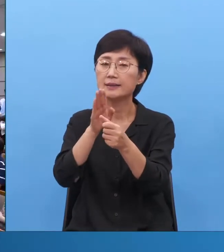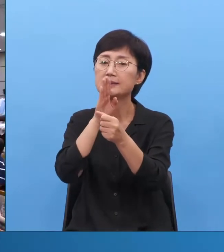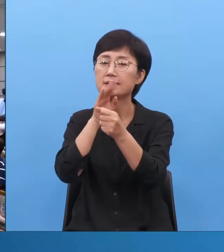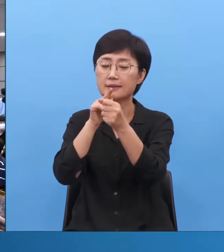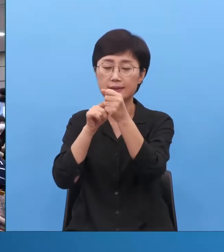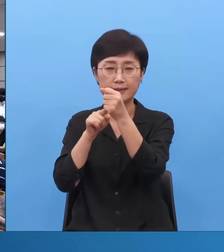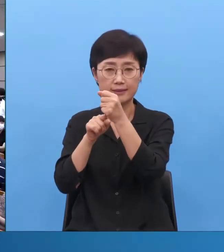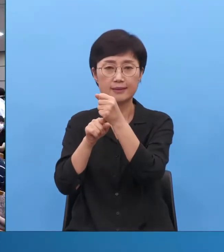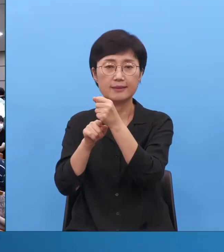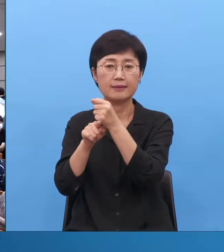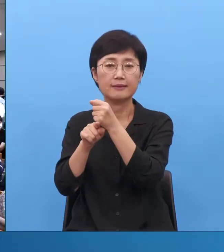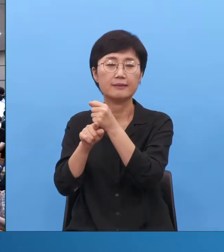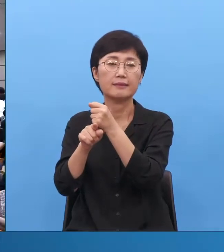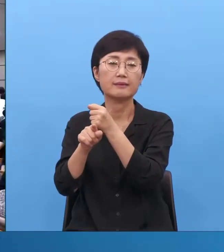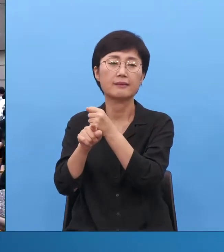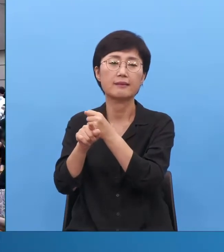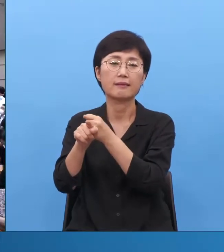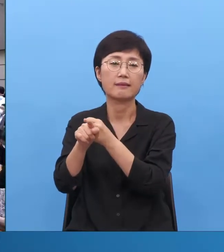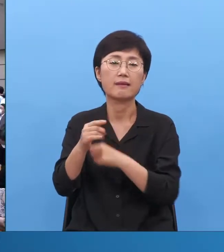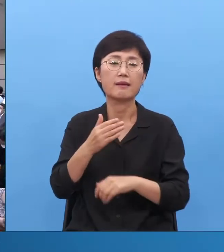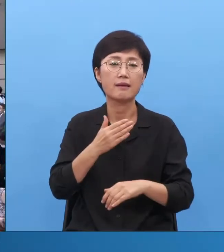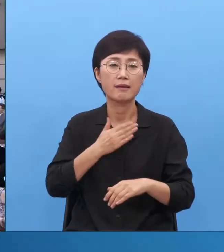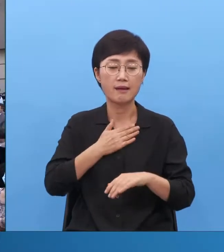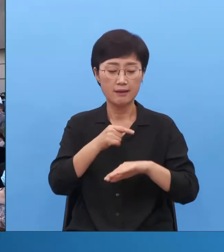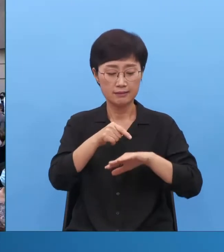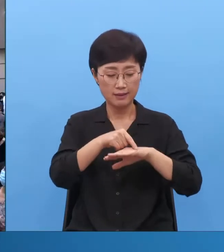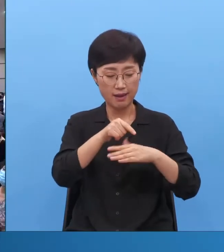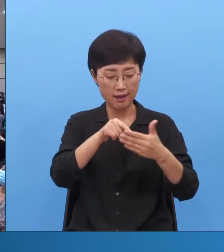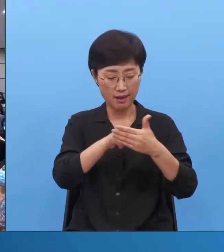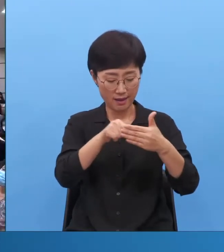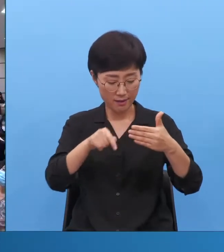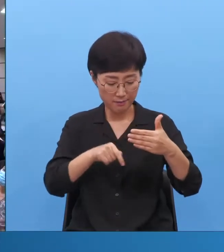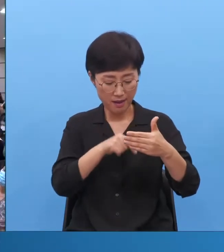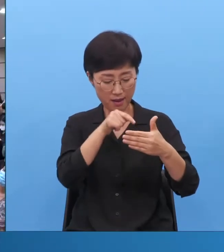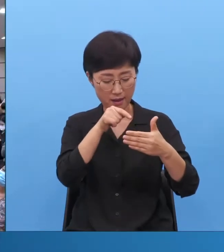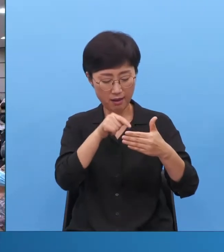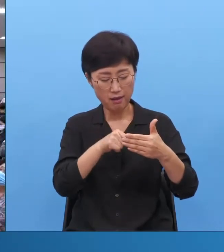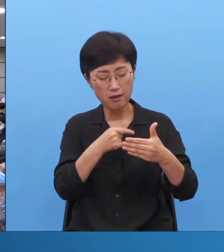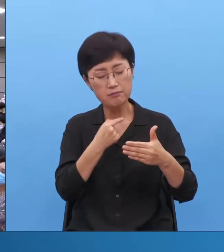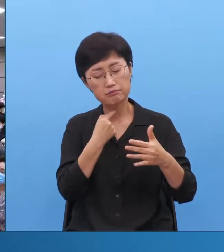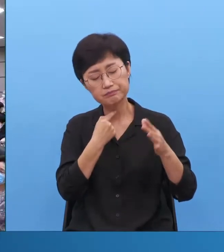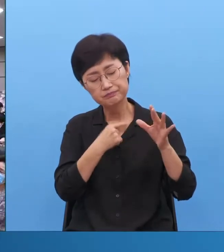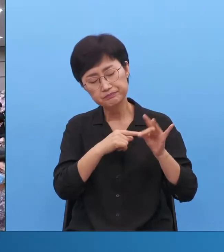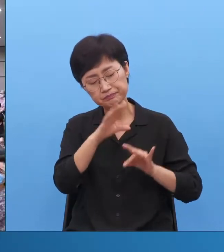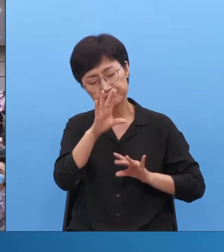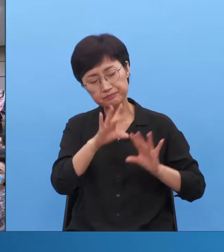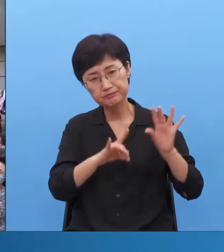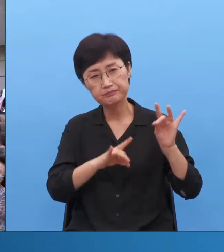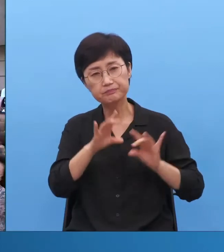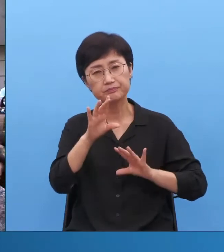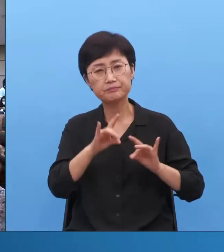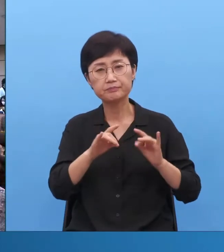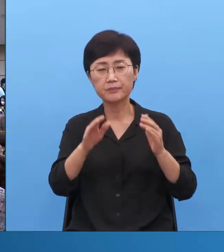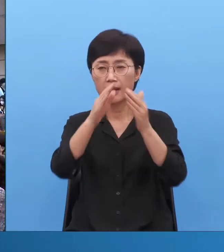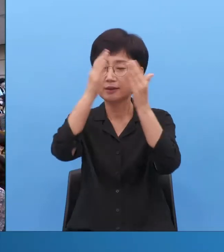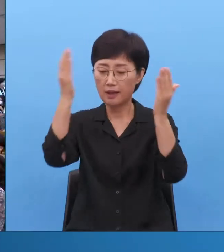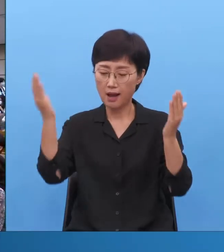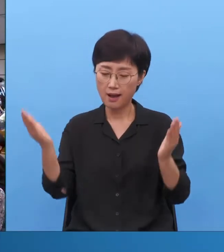생명과 진리여 내 맘에